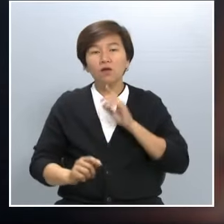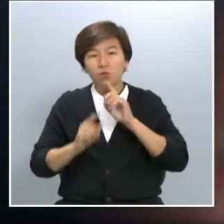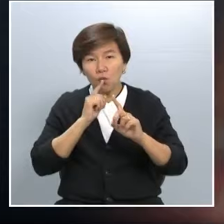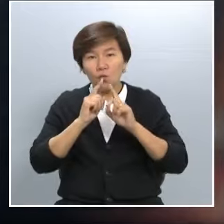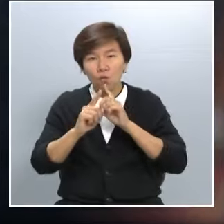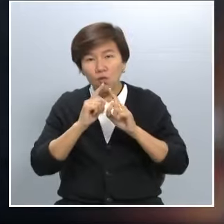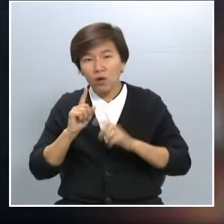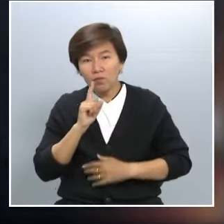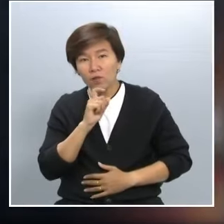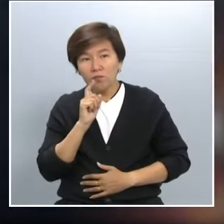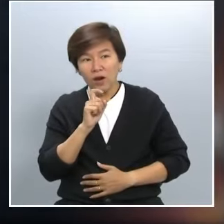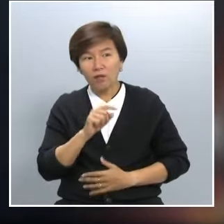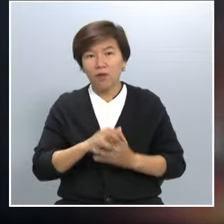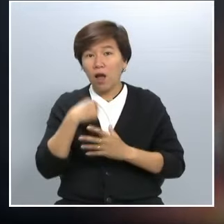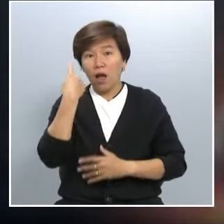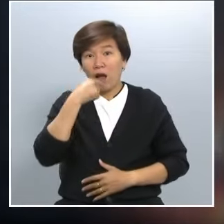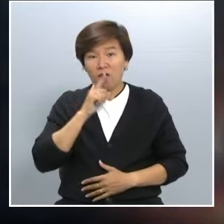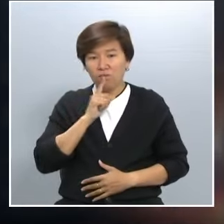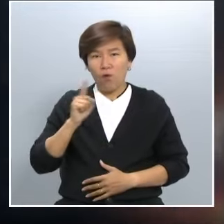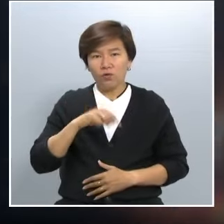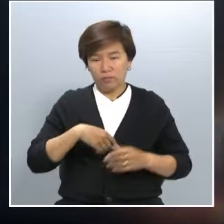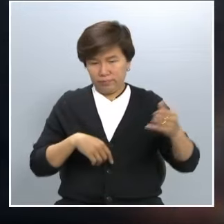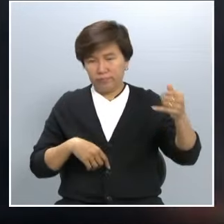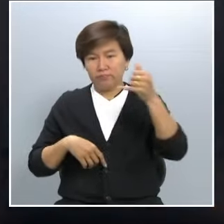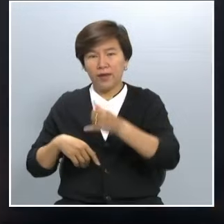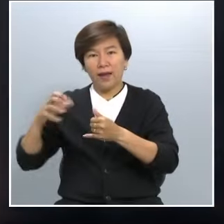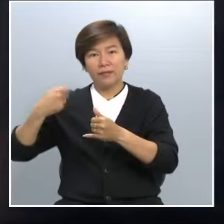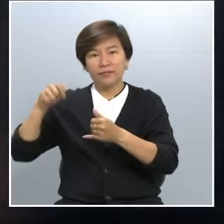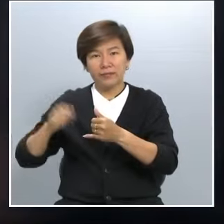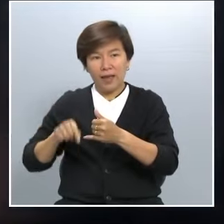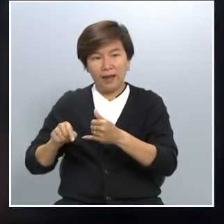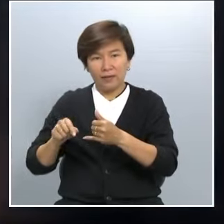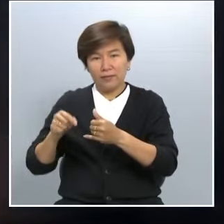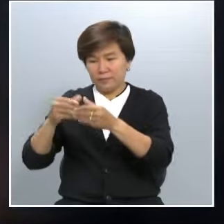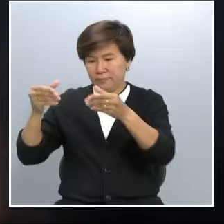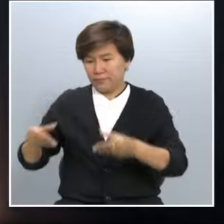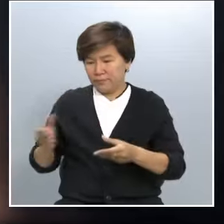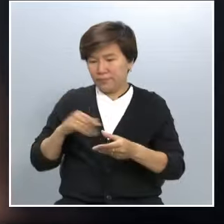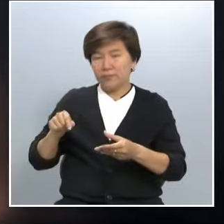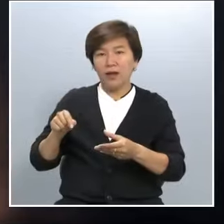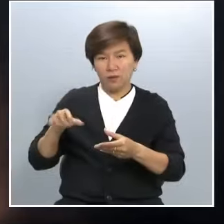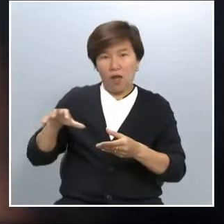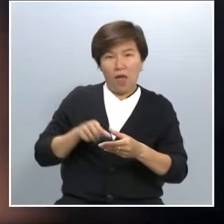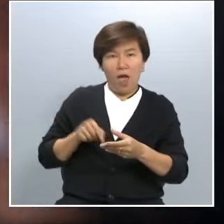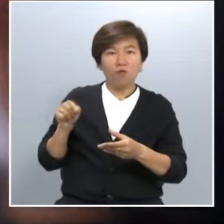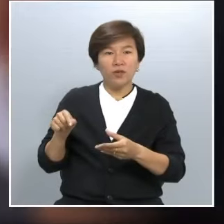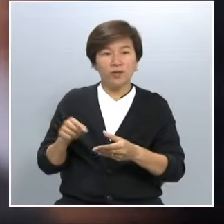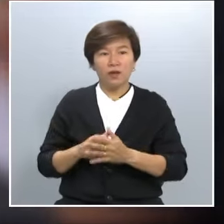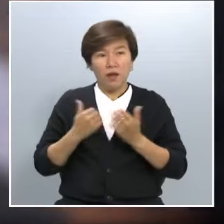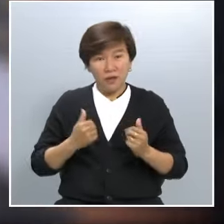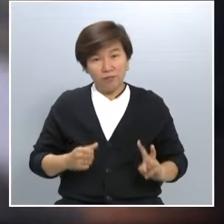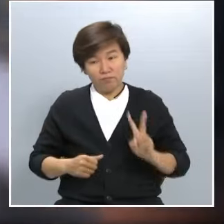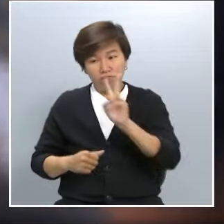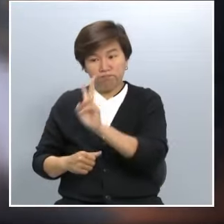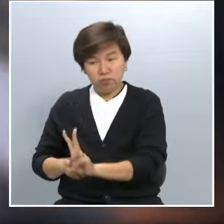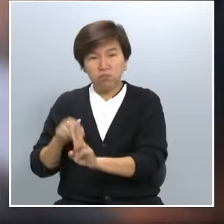ผู้ถูกฟ้องต้องเดินทางมายื่นหนังสือคัดค้านที่ศาลเพื่อเบิกคำถอนคำแถลงและล่าสุดวันนี้ก็เดินทางไปเรียบร้อย